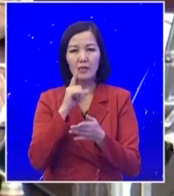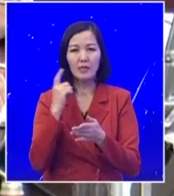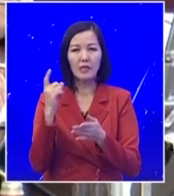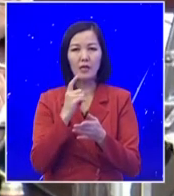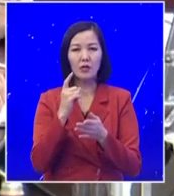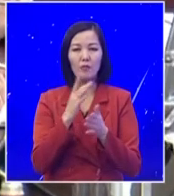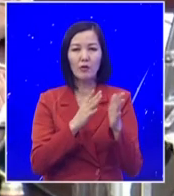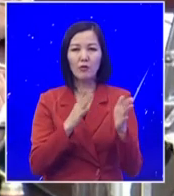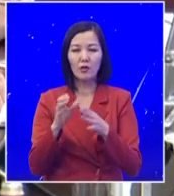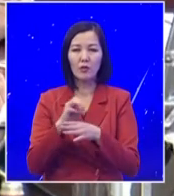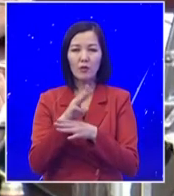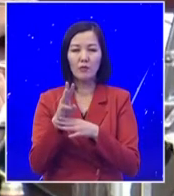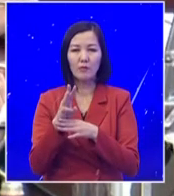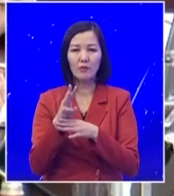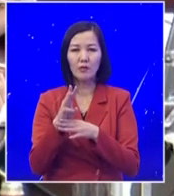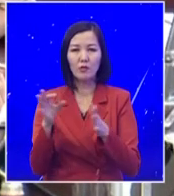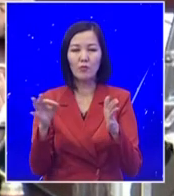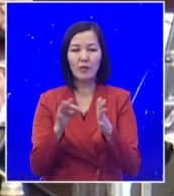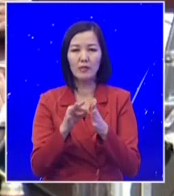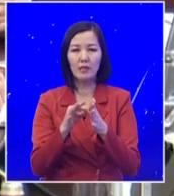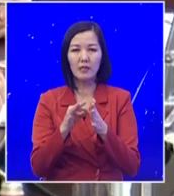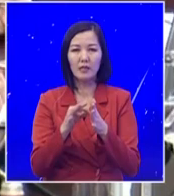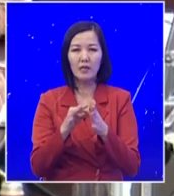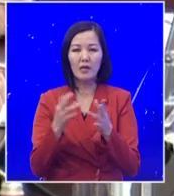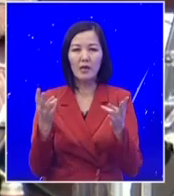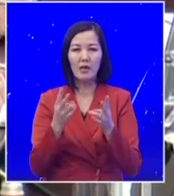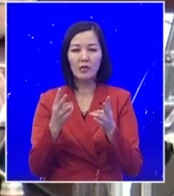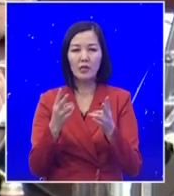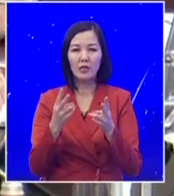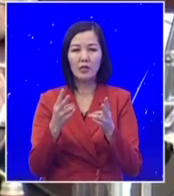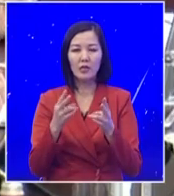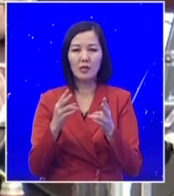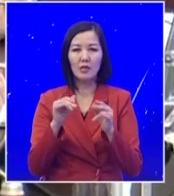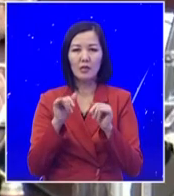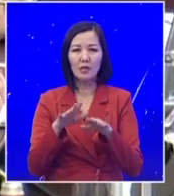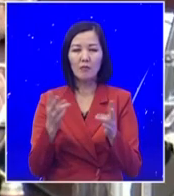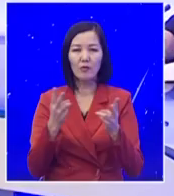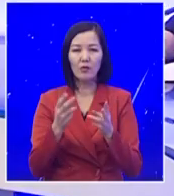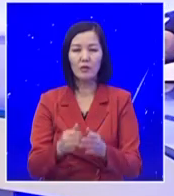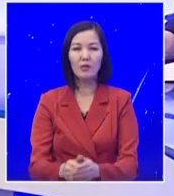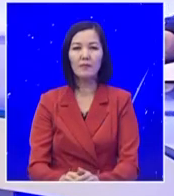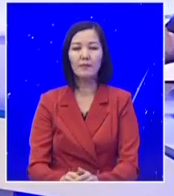тұрақтылығын қамтамасыз ету мақсатында тиісті шаралар қабылдау керек.